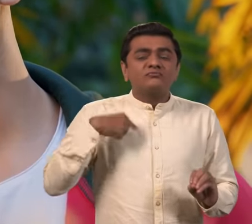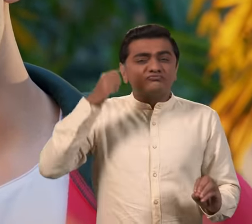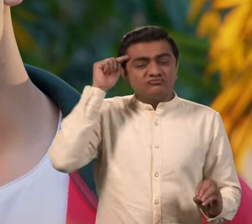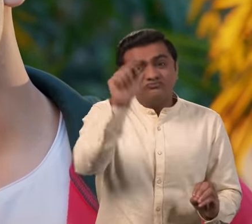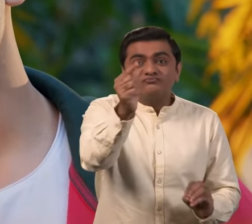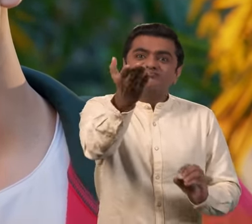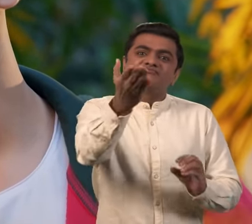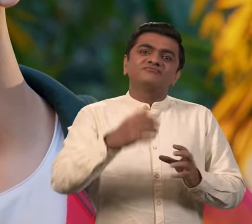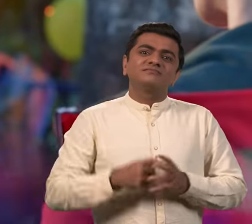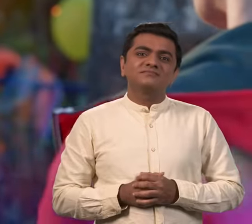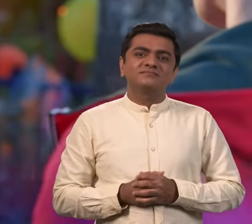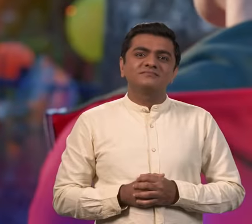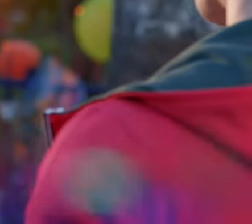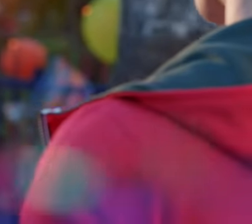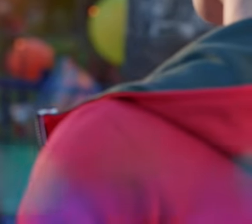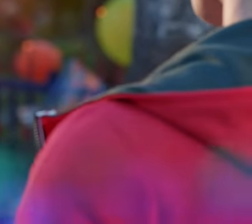दर्द का कोई एहसास नहीं था।